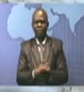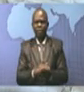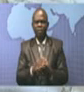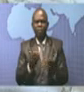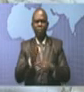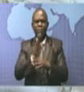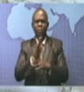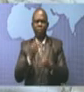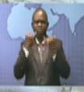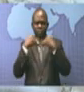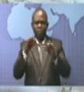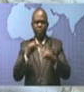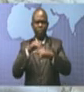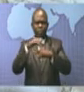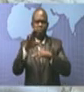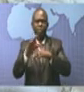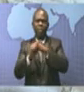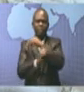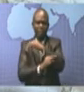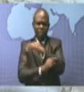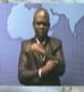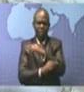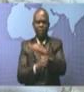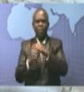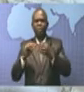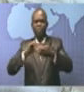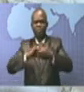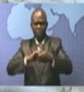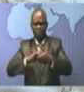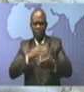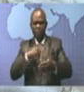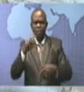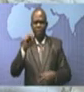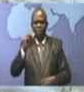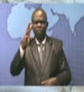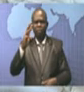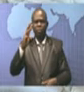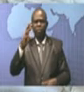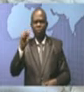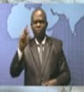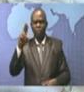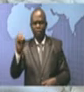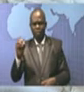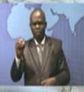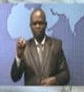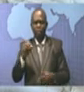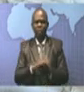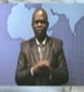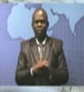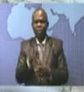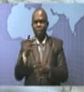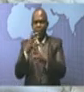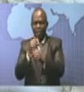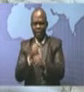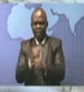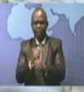distribuons dans les provinces de Gitega, de Muramvya et de Mwaro. La FOMI qui est produite est vite acheminée dans